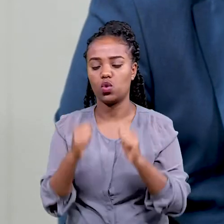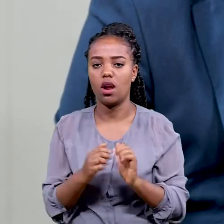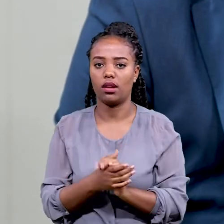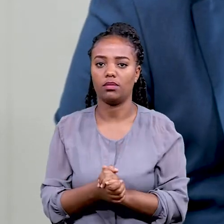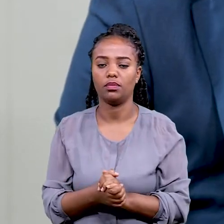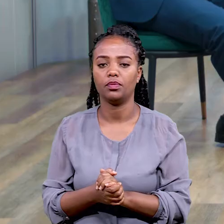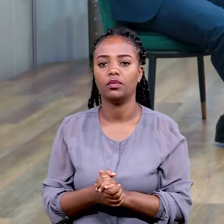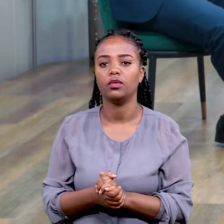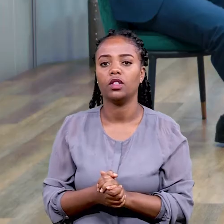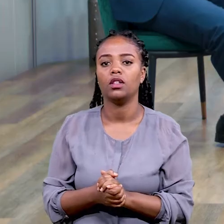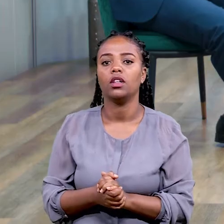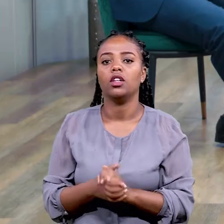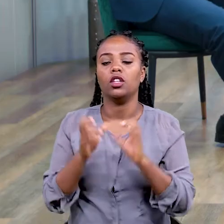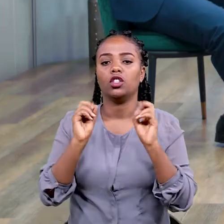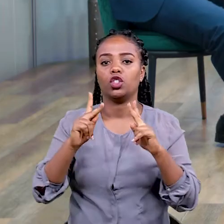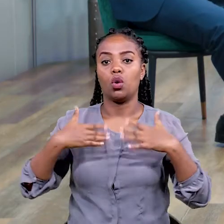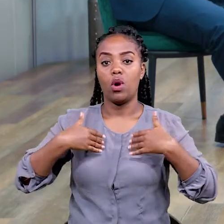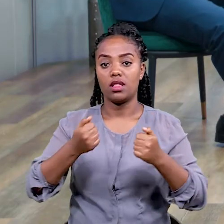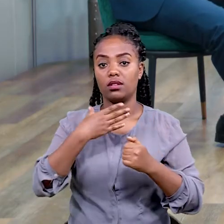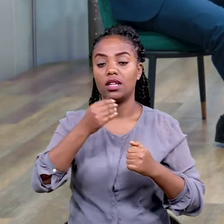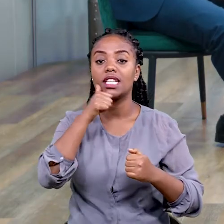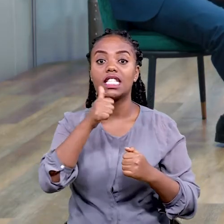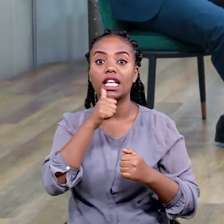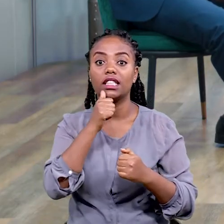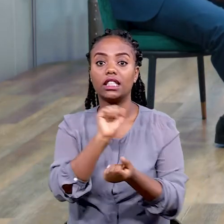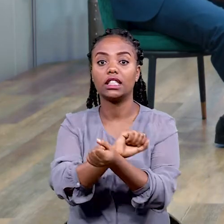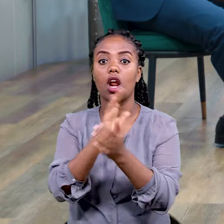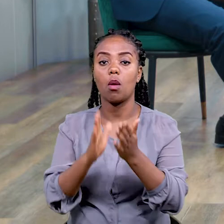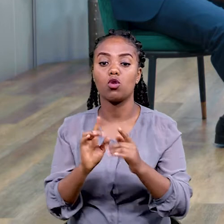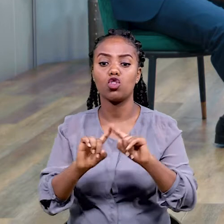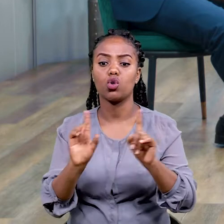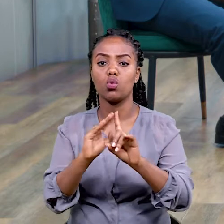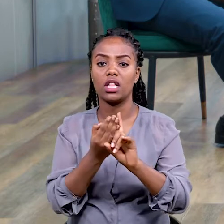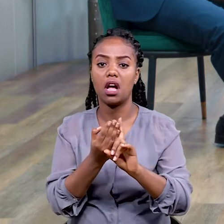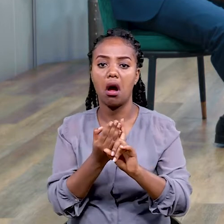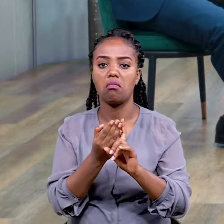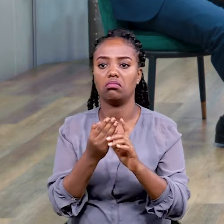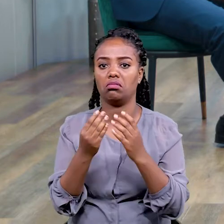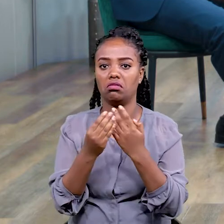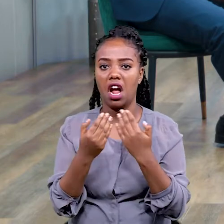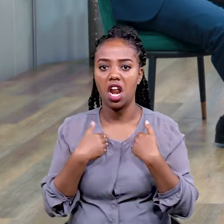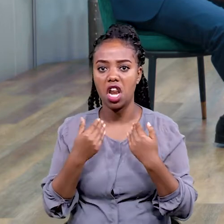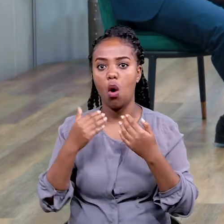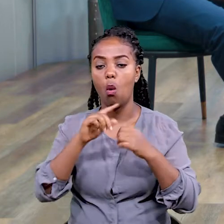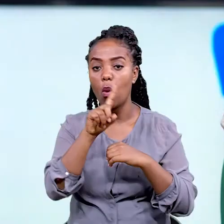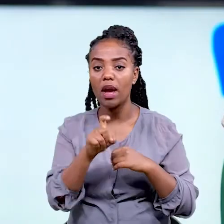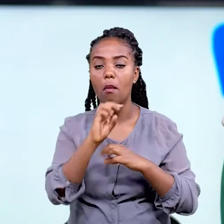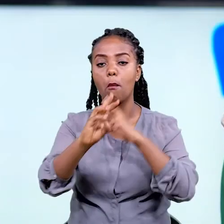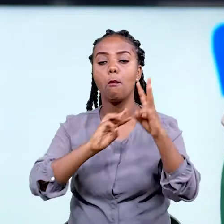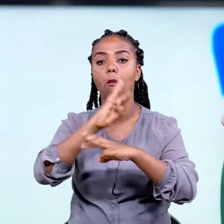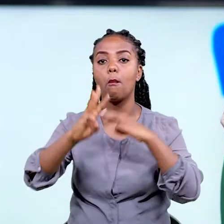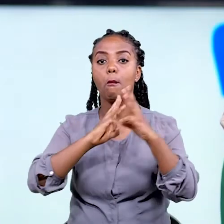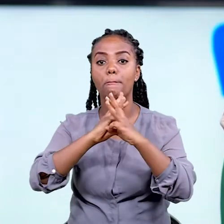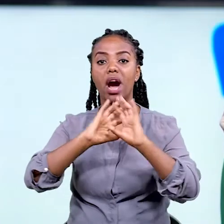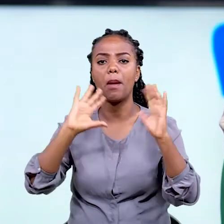እንችላለን። እሺ፣ ለወጣትና ለሴት ታራሚዎች የተለየ የአያያዝ ሁኔታ አለ ወይ? በዓለም አቀፍ ደረጃ የተደነገገ